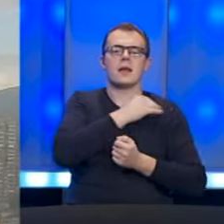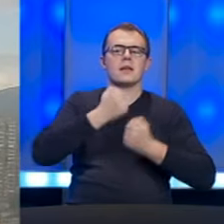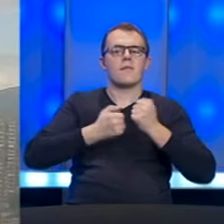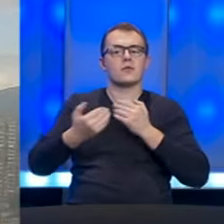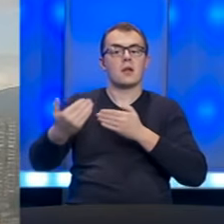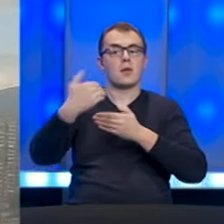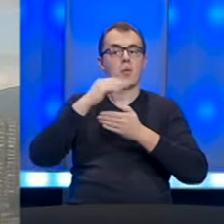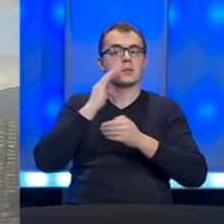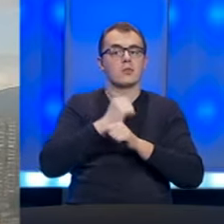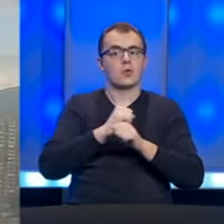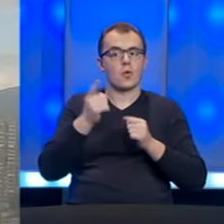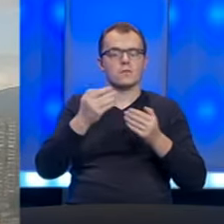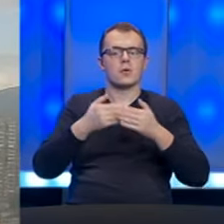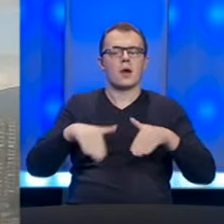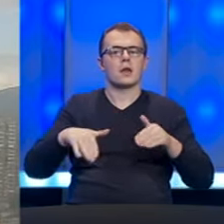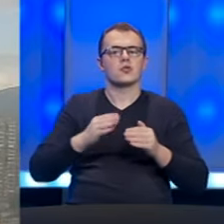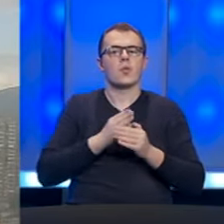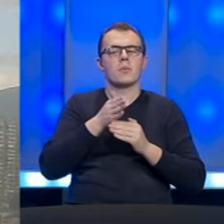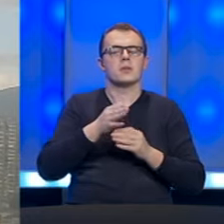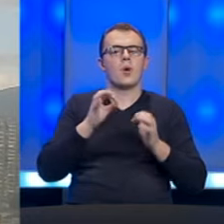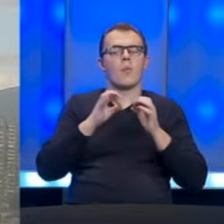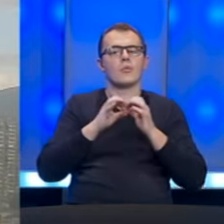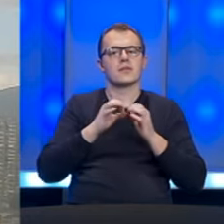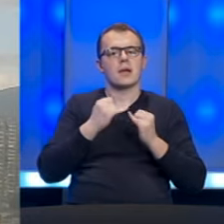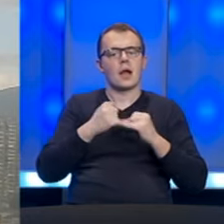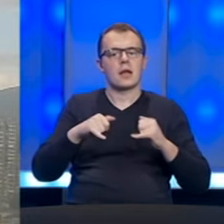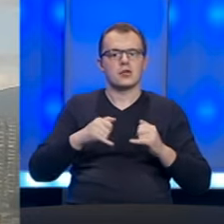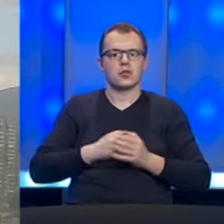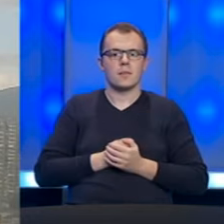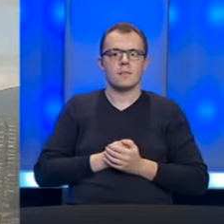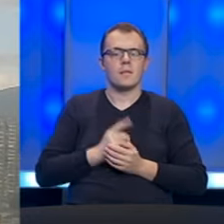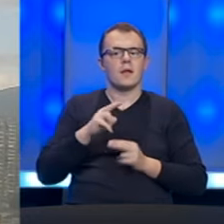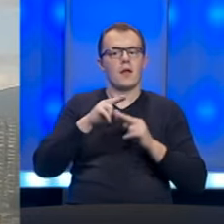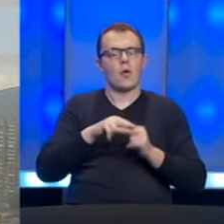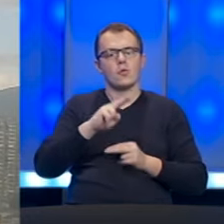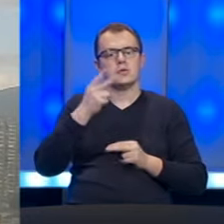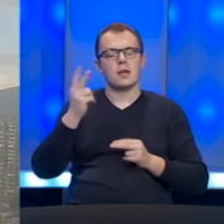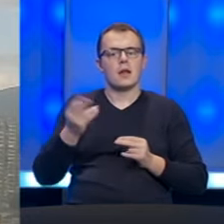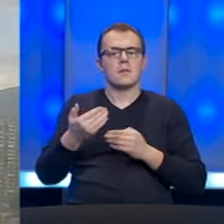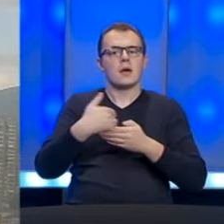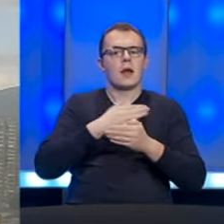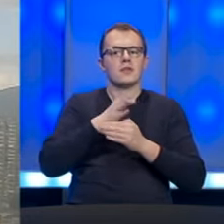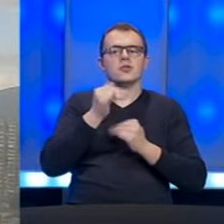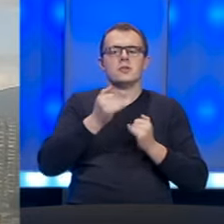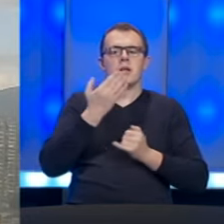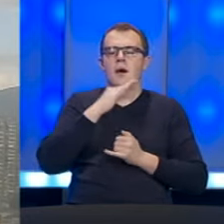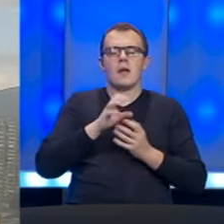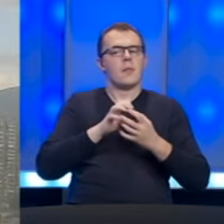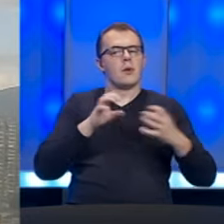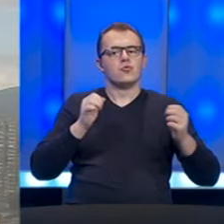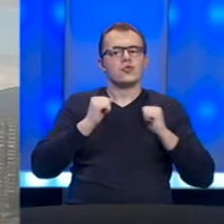u Bosnu i Hercegovinu na graničnom prijelazu Bosanska Gradiška. Na ostalim graničnim prijelazima trenutno nema